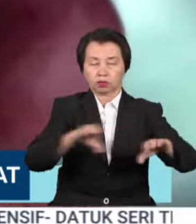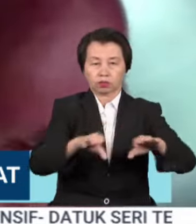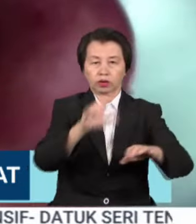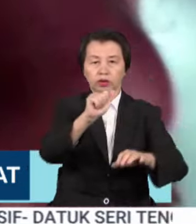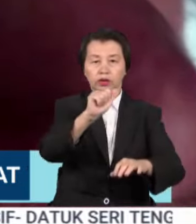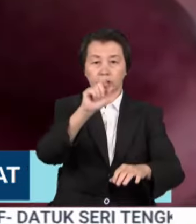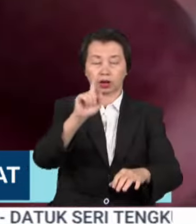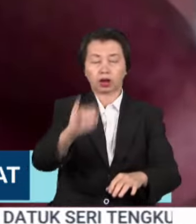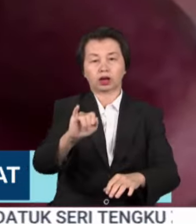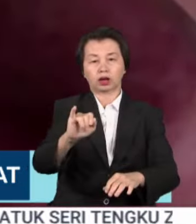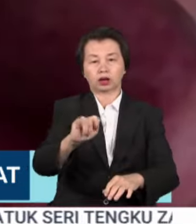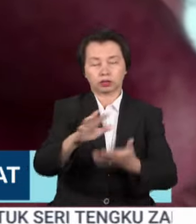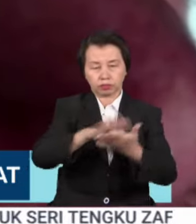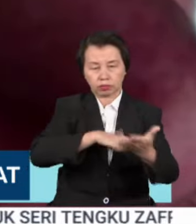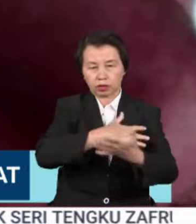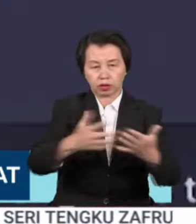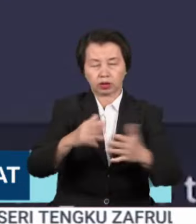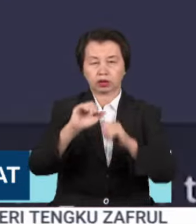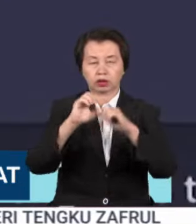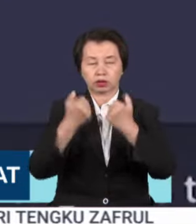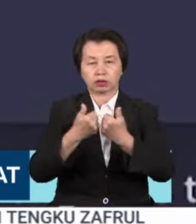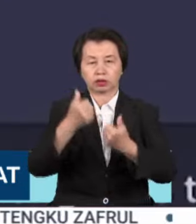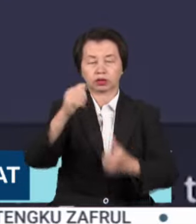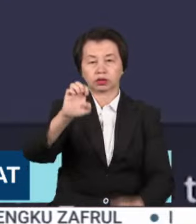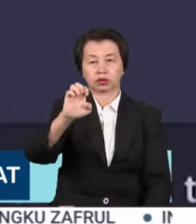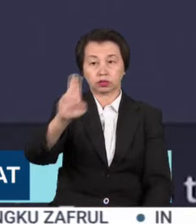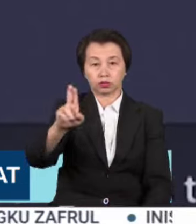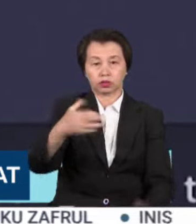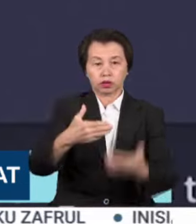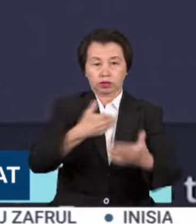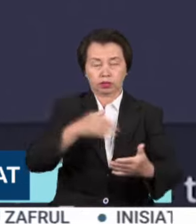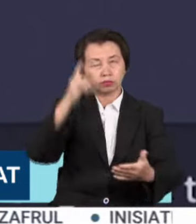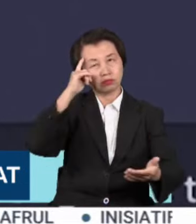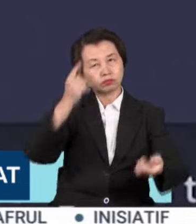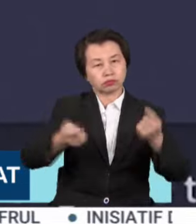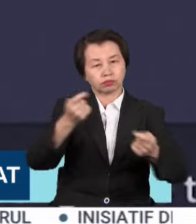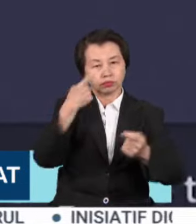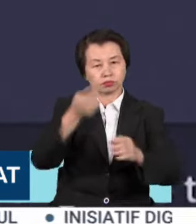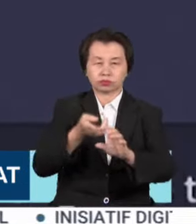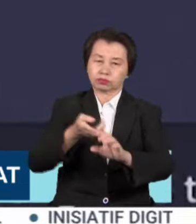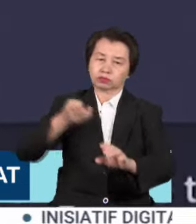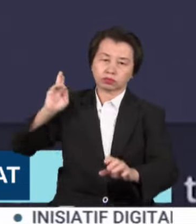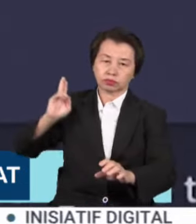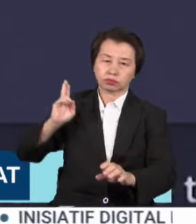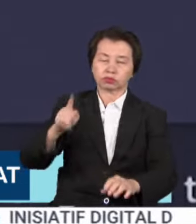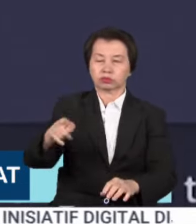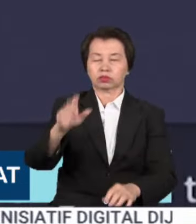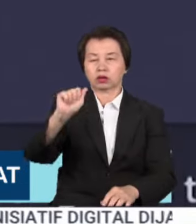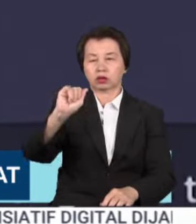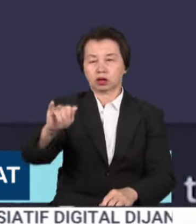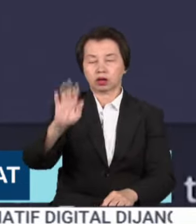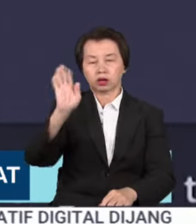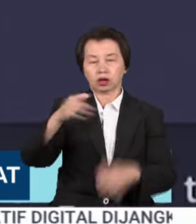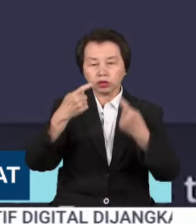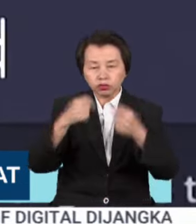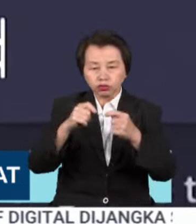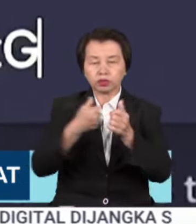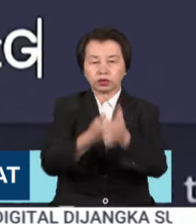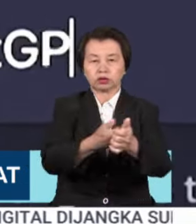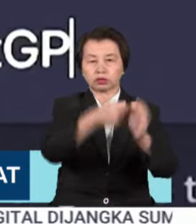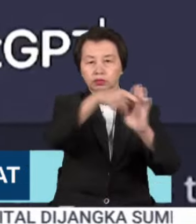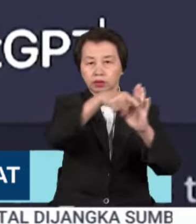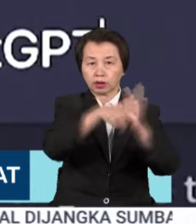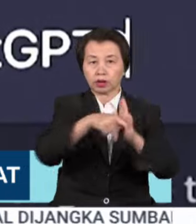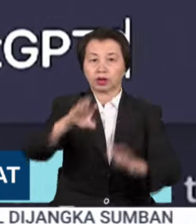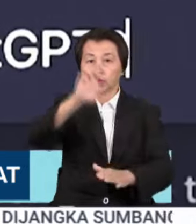AI yang dirangka Kesatuan Eropah EU. Sebelum mempertimbangkan untuk menarik diri, OpenAI akan cuba mematuhi peraturan